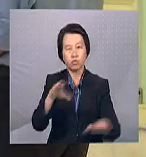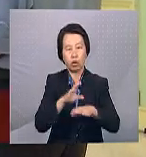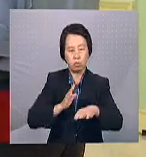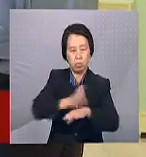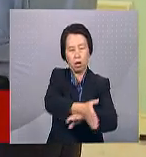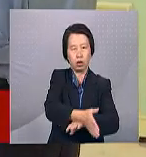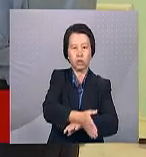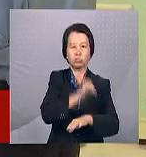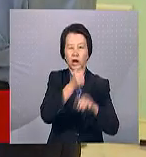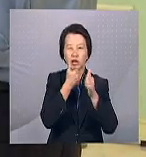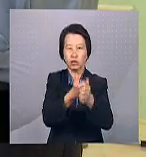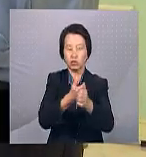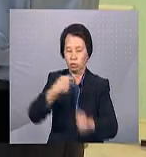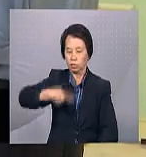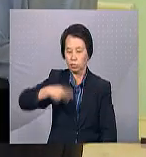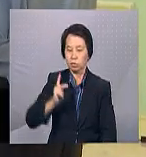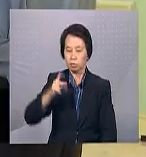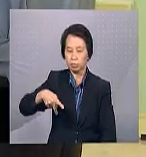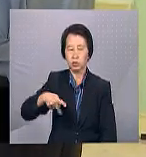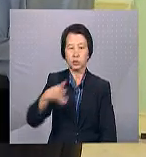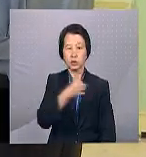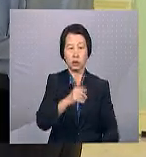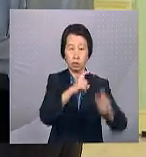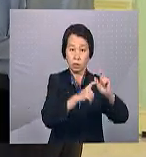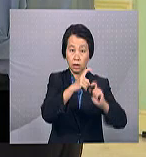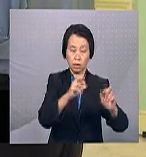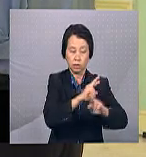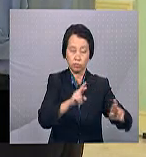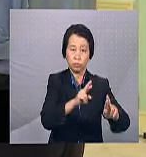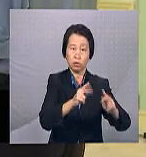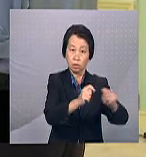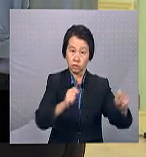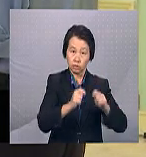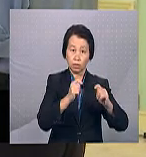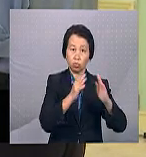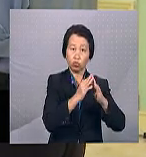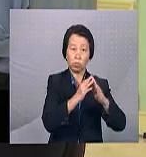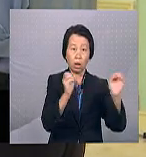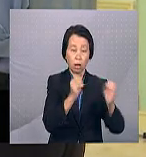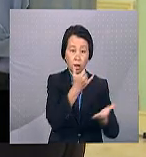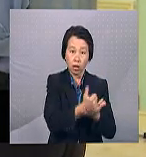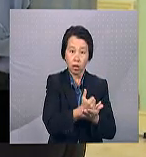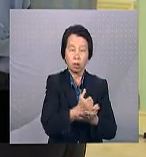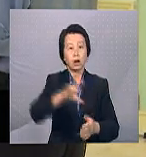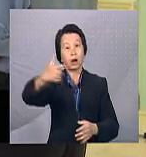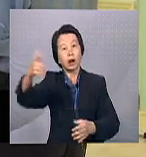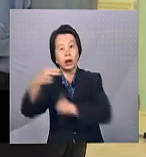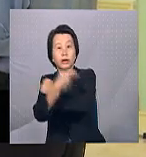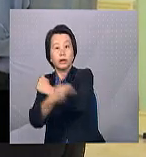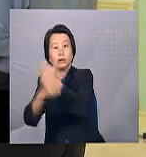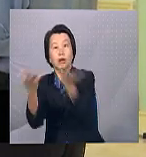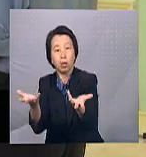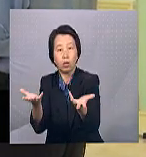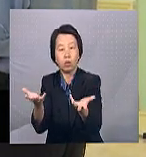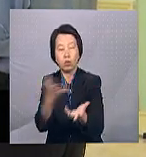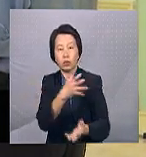melanggar PKP? Kemudian KBKL dah sediakan tempat untuk gelandangan, tetapi bagaimana pula di negeri-negeri lain? Dan akhir